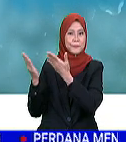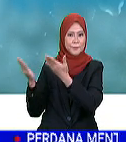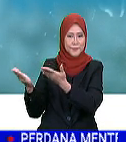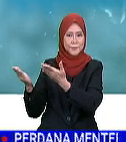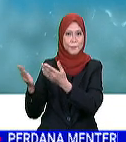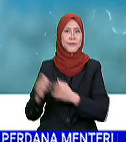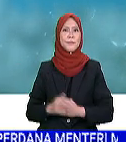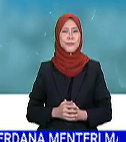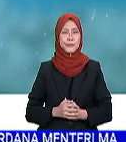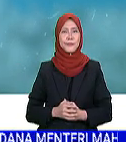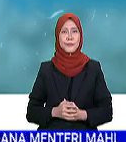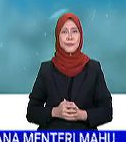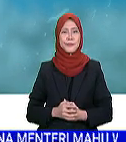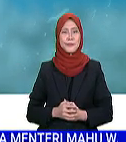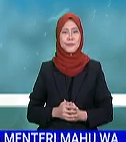angin semasa.